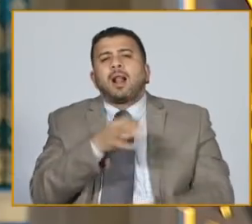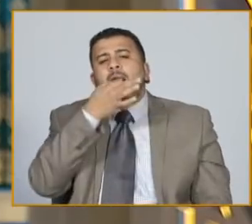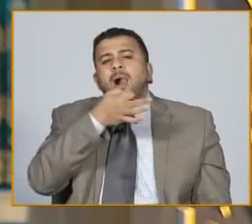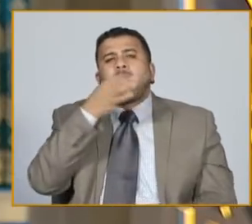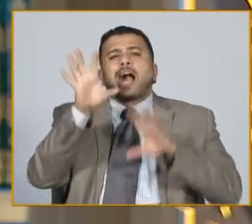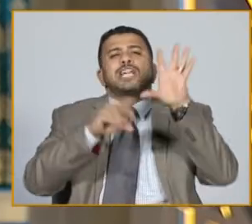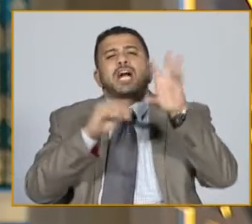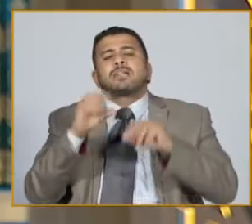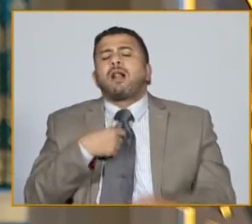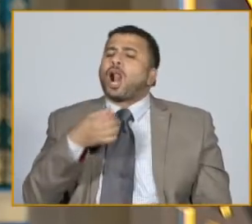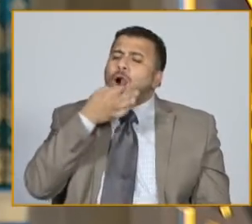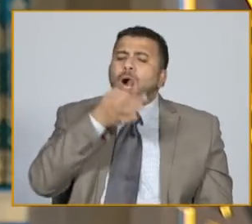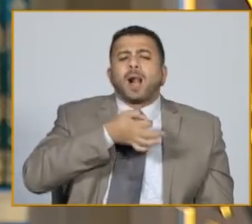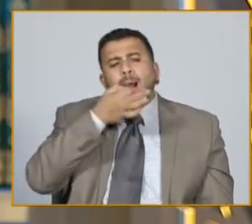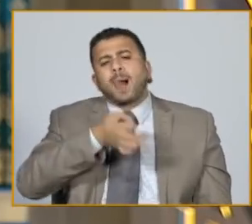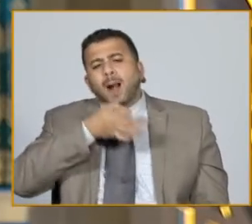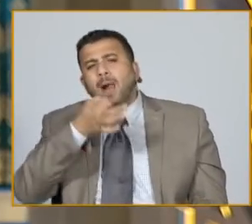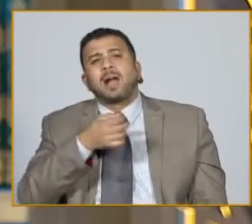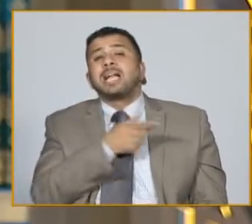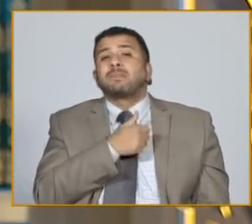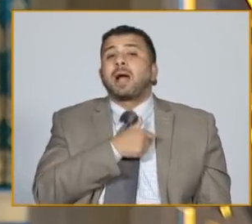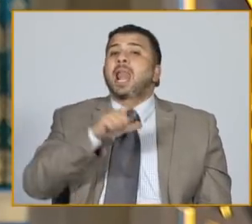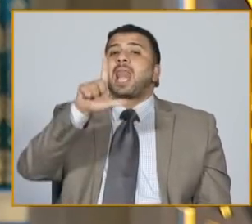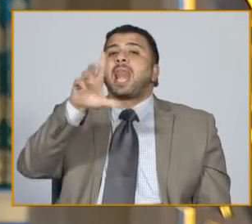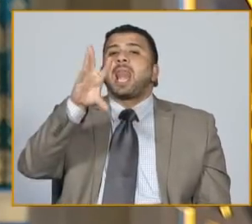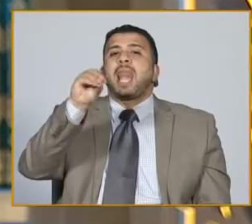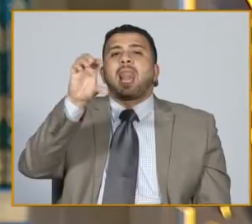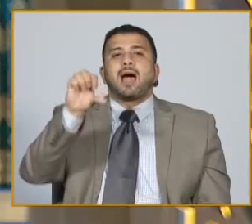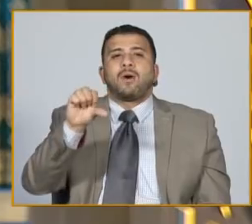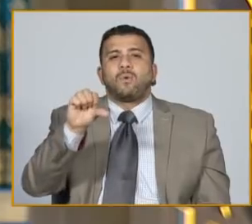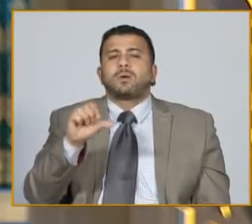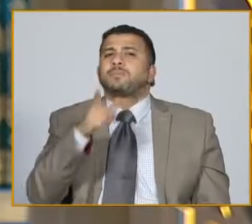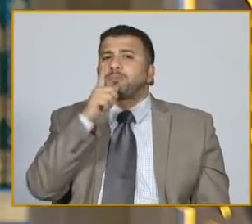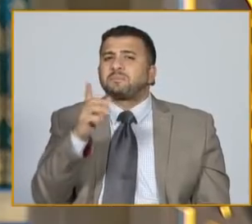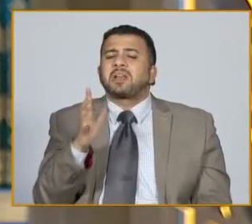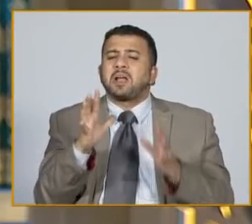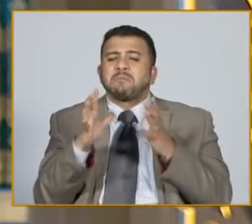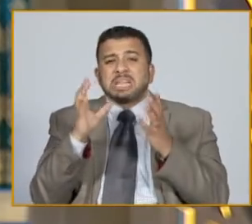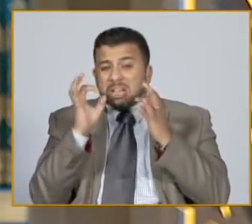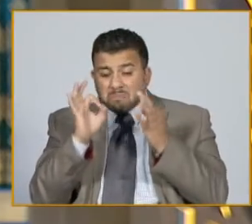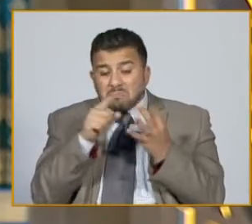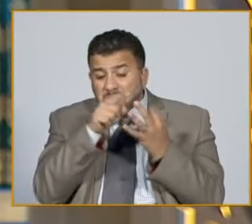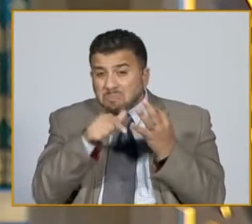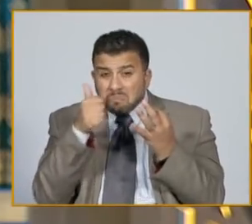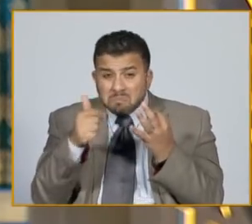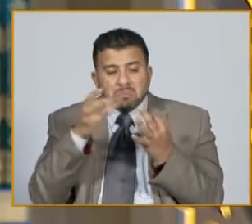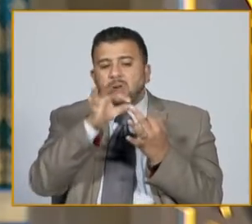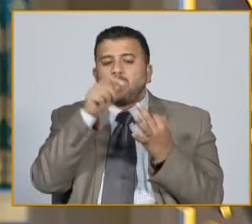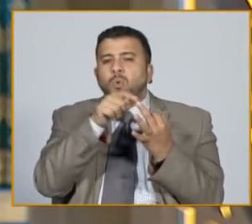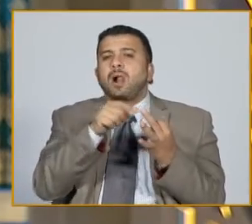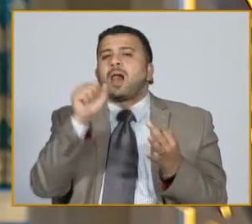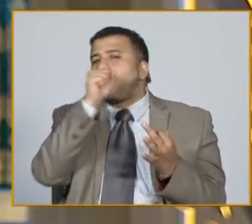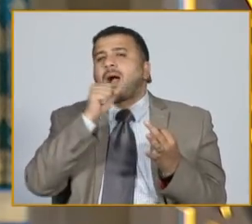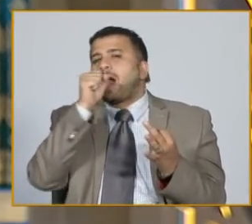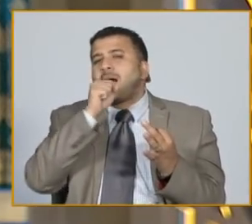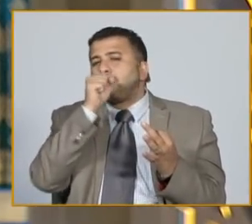فيما يظهر لي مع هذا الأقوال الكثيرة أن المقصود بها المعازف، وذلك لما صح عن النبي عليه الصلاة والسلام